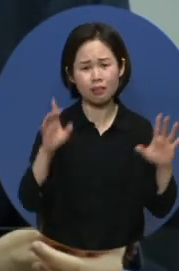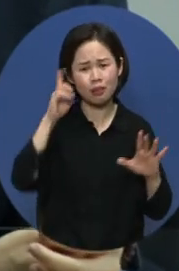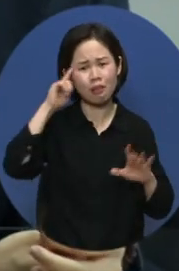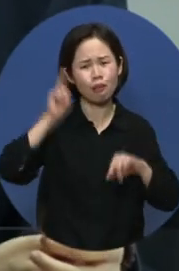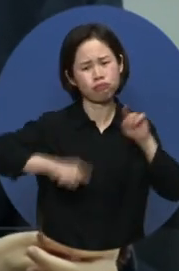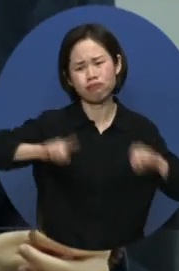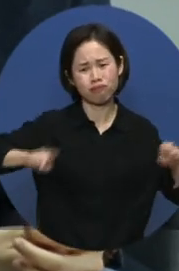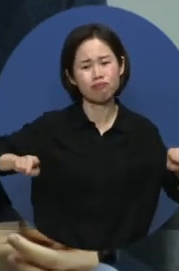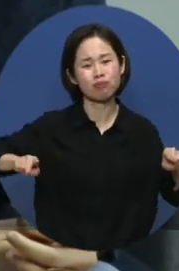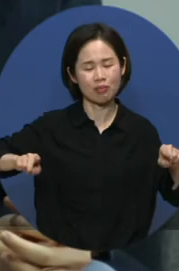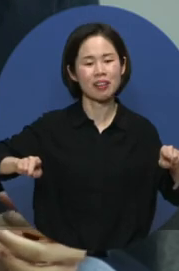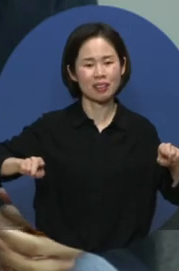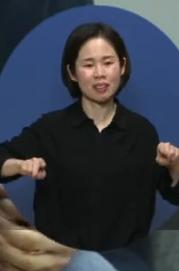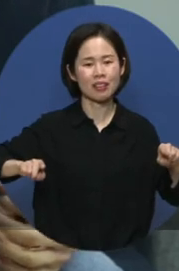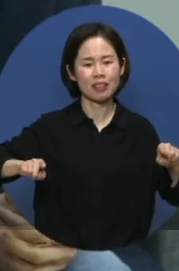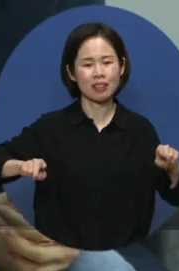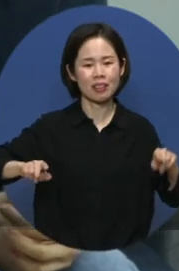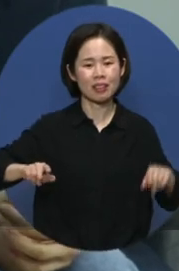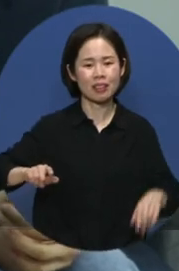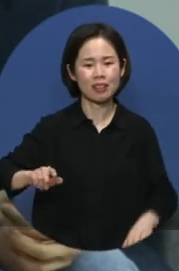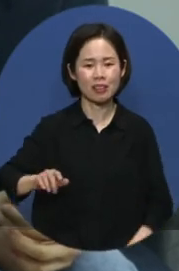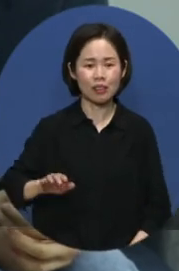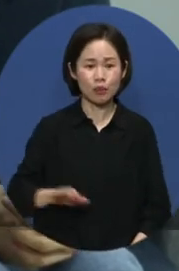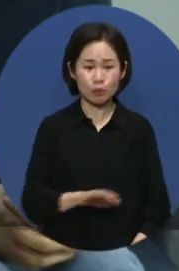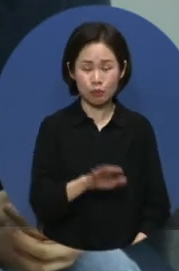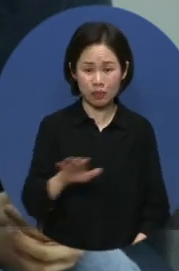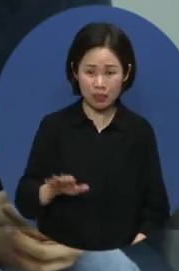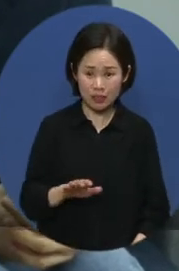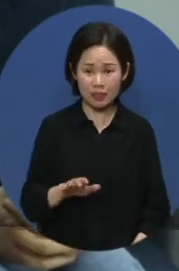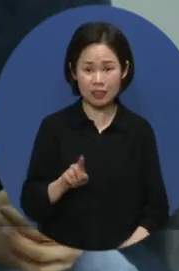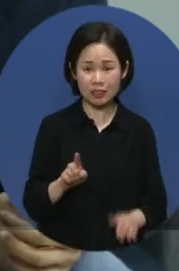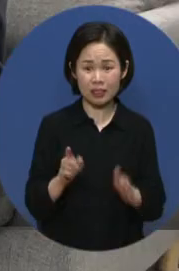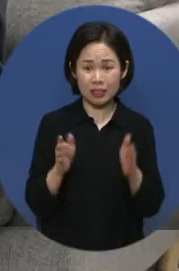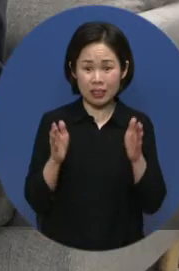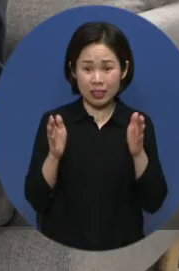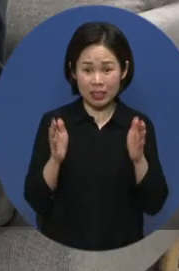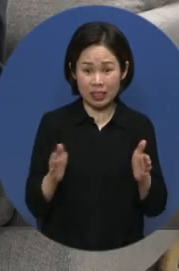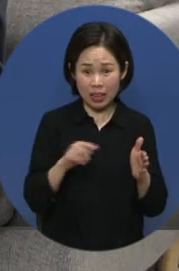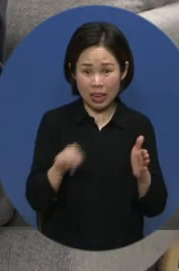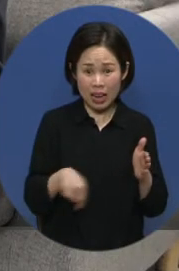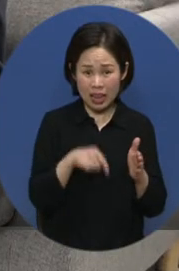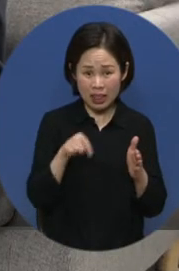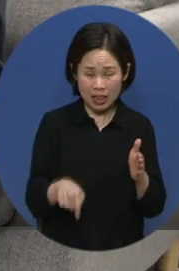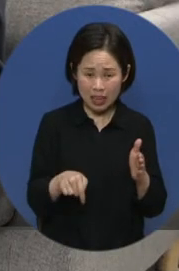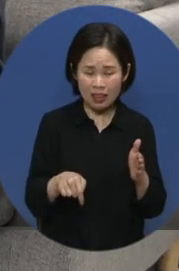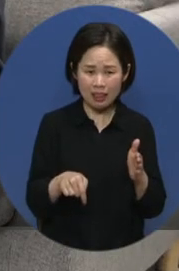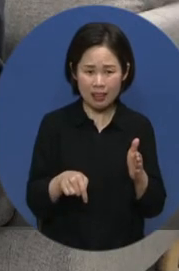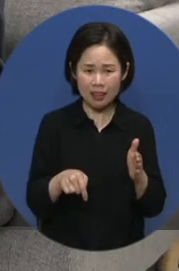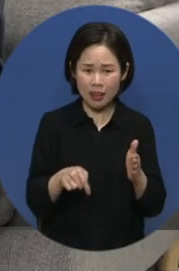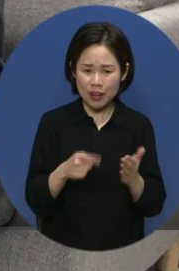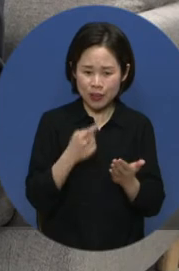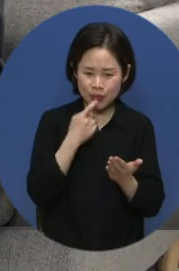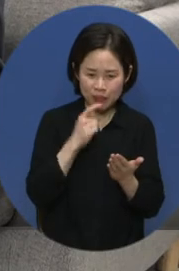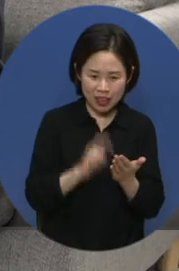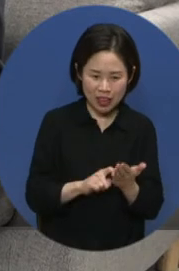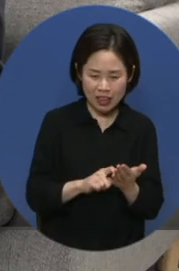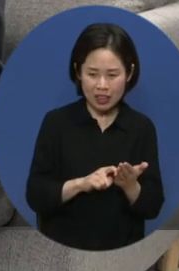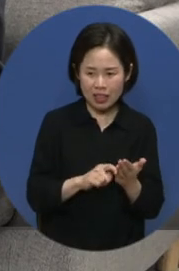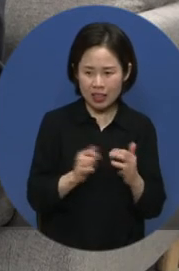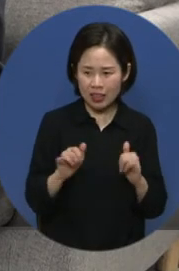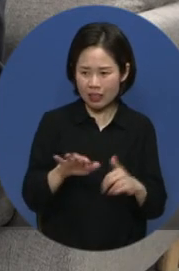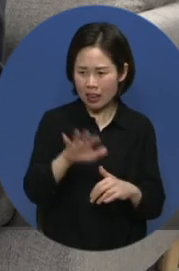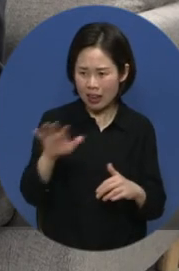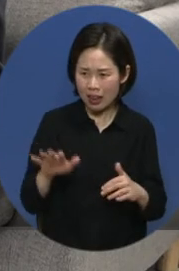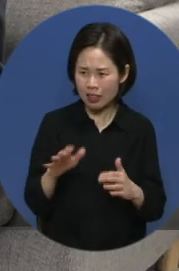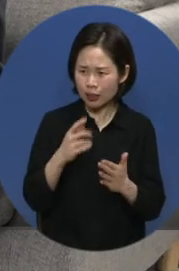그래서 우리는 그 기간 안에 최선을 다해서 이게 최대한 더 쉽게 누구에게나 한 명한테라도 더